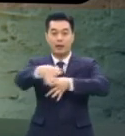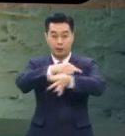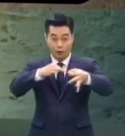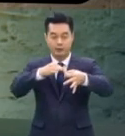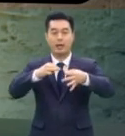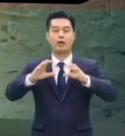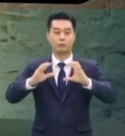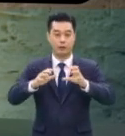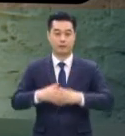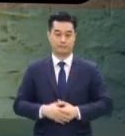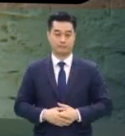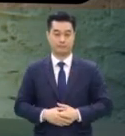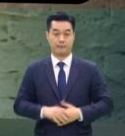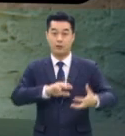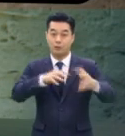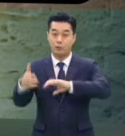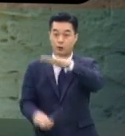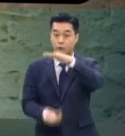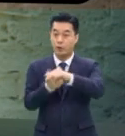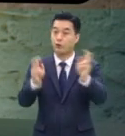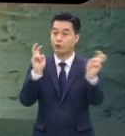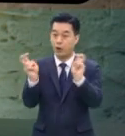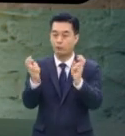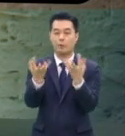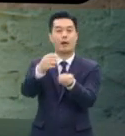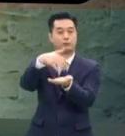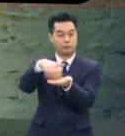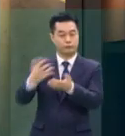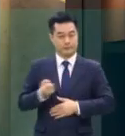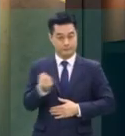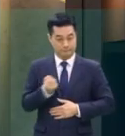국가입니다 그럼 월 최고 기업도 다수 있습니다